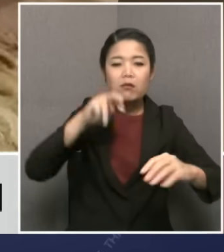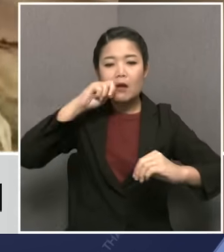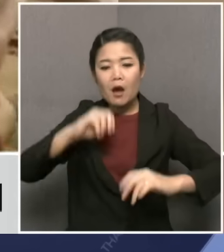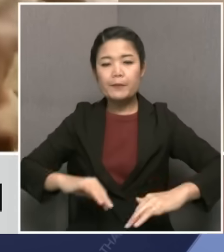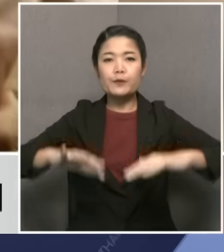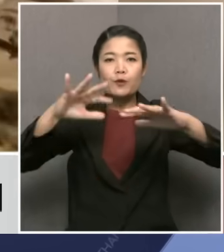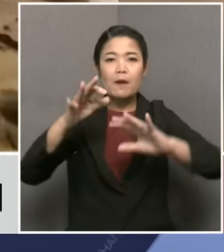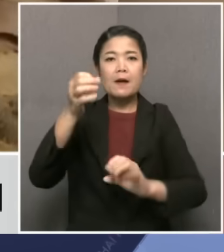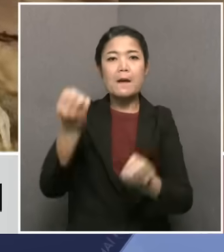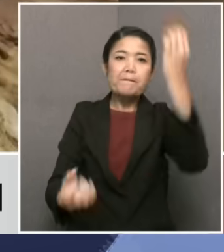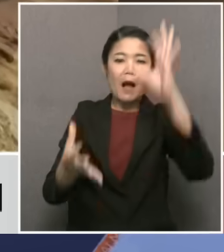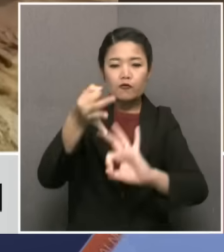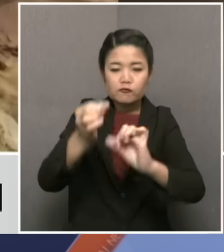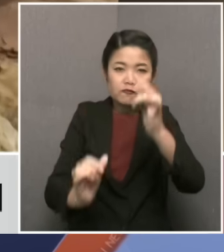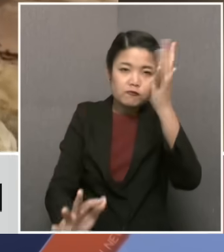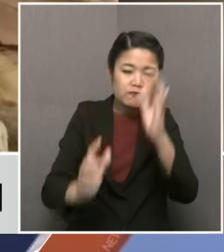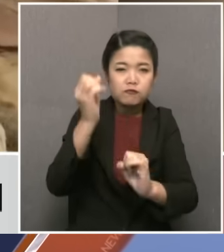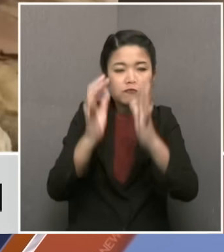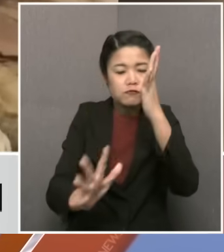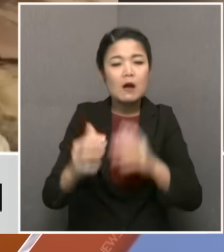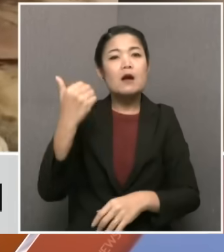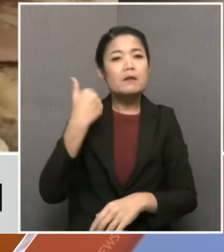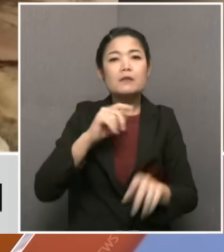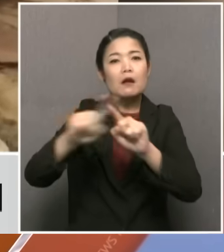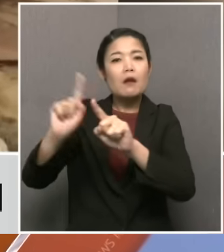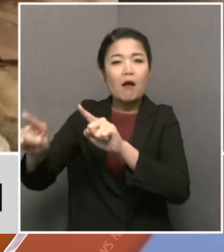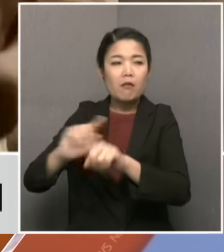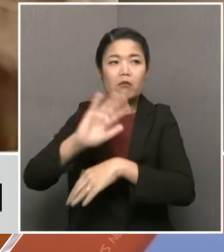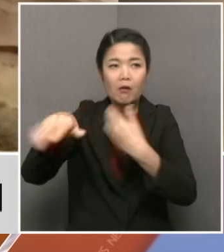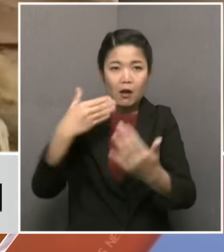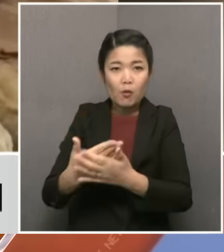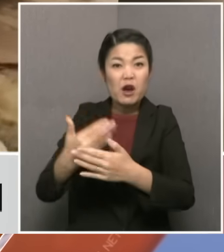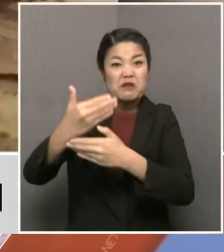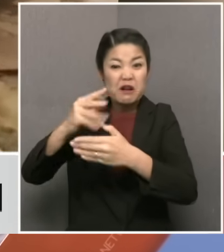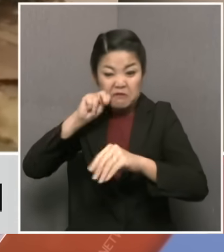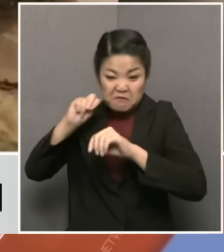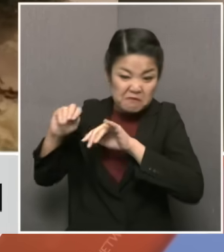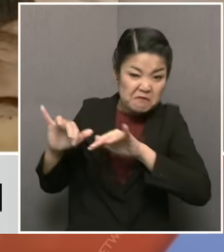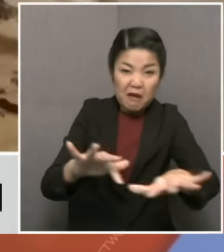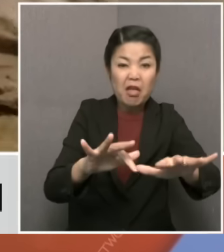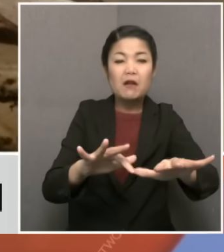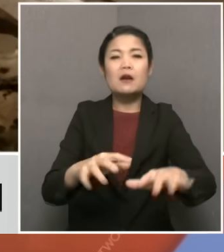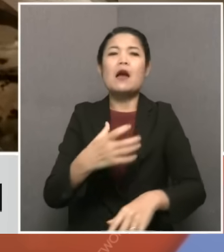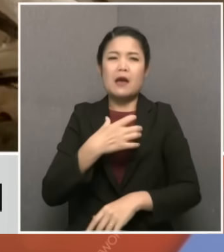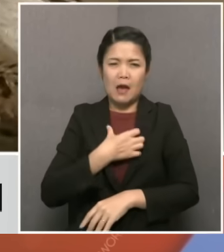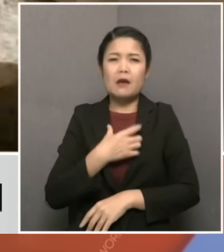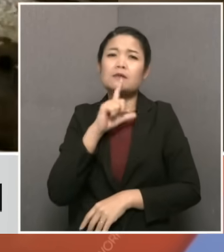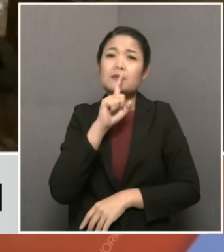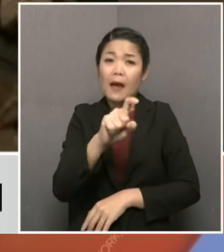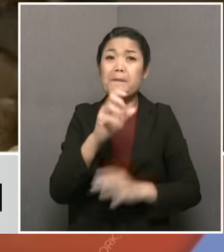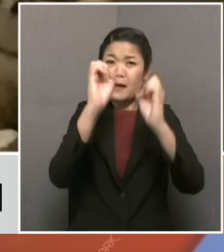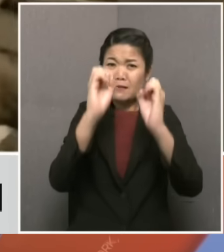แต่ไฟป่าที่ฮาวายแผ่นดินไหวโมร็อกโกหรือว่าน้ำท่วมหนักเขื่อนแตกที่ลิเบียเนี่ยค่ะอยากให้อาจารย์สะท้อนภาพให้เห็นหน่อยนะค